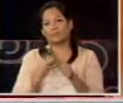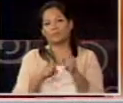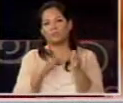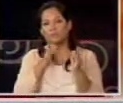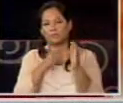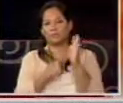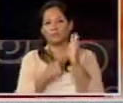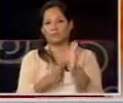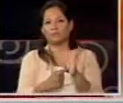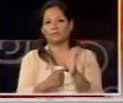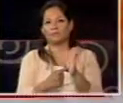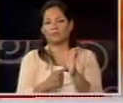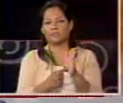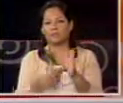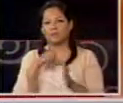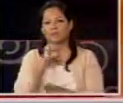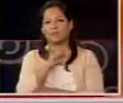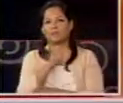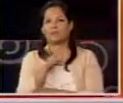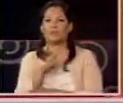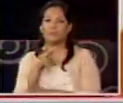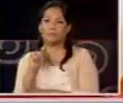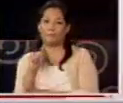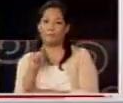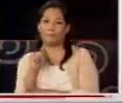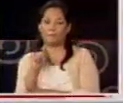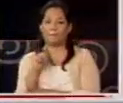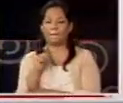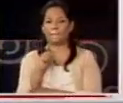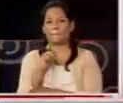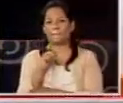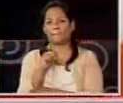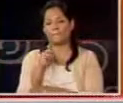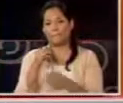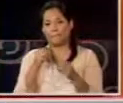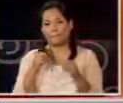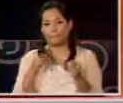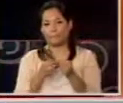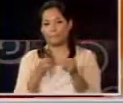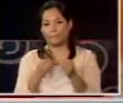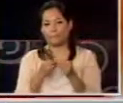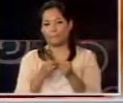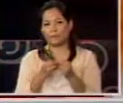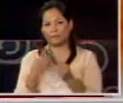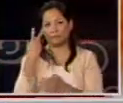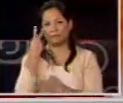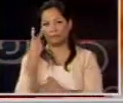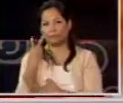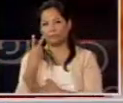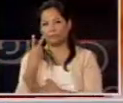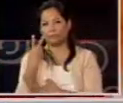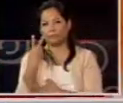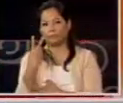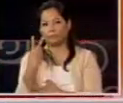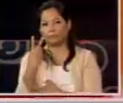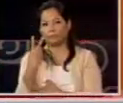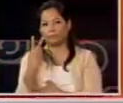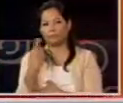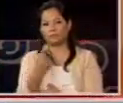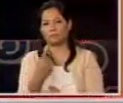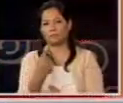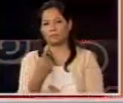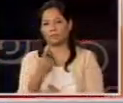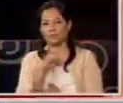reflected in his salin, parang ganun po. More of dito, makikita natin, kasi isa rin sa mga